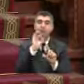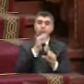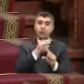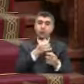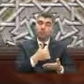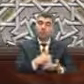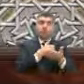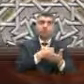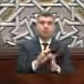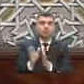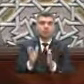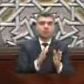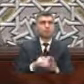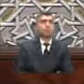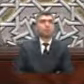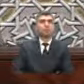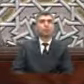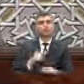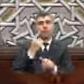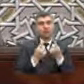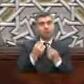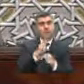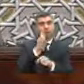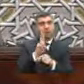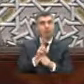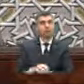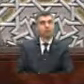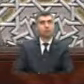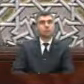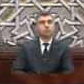شكرا. هل هناك تعقيب إضافي؟ لا.